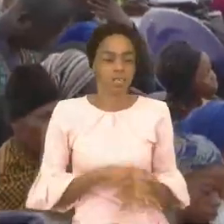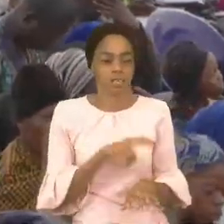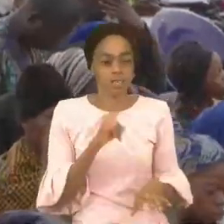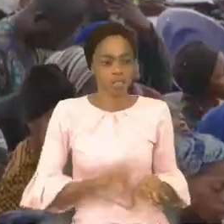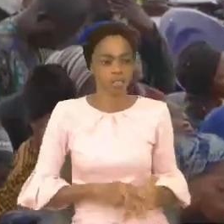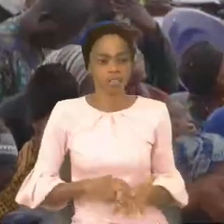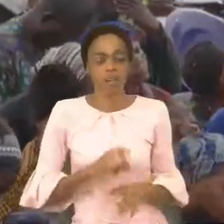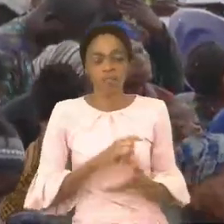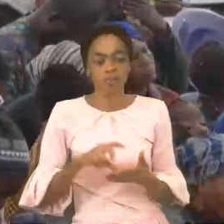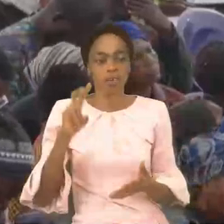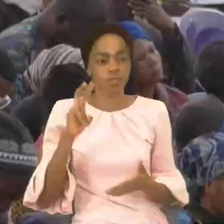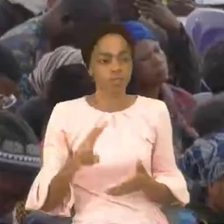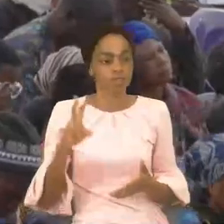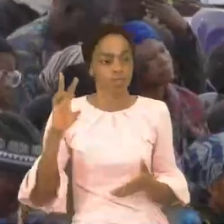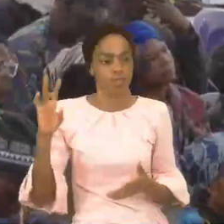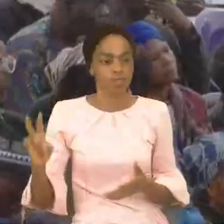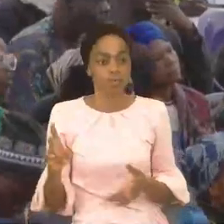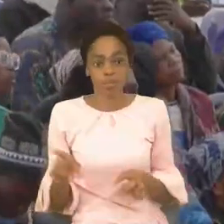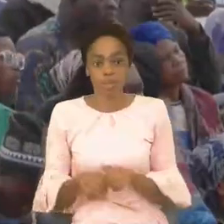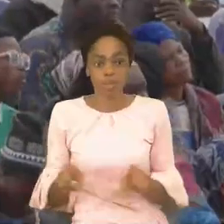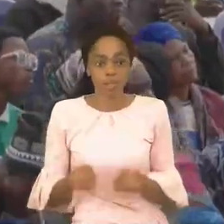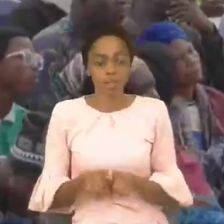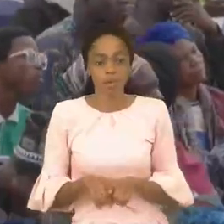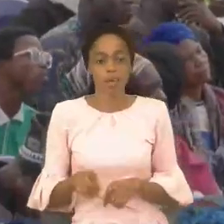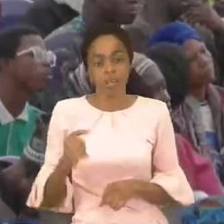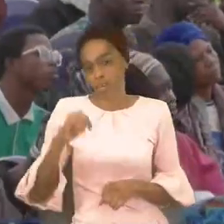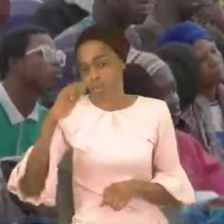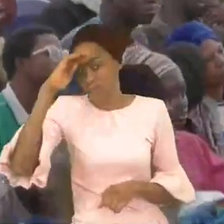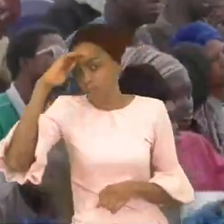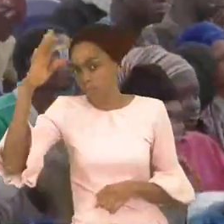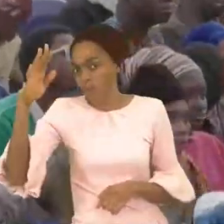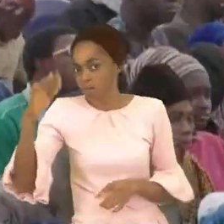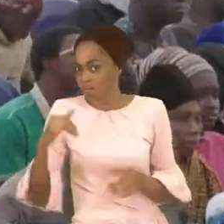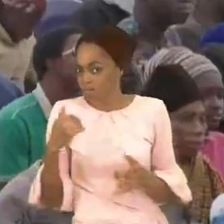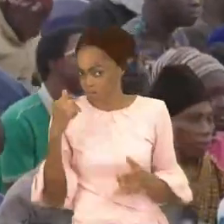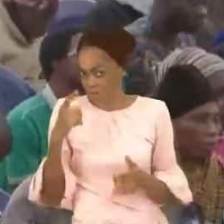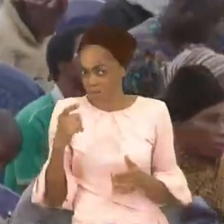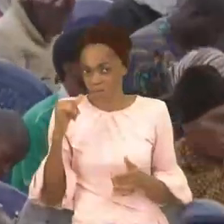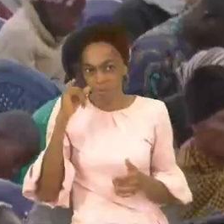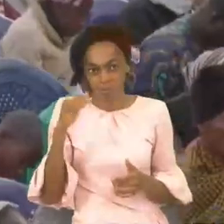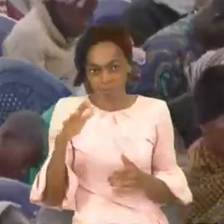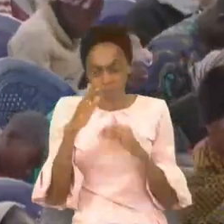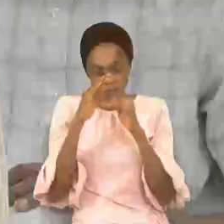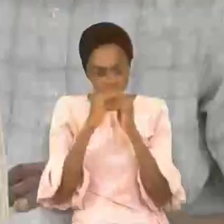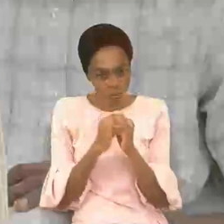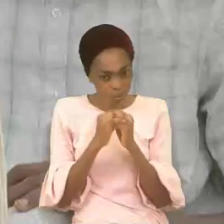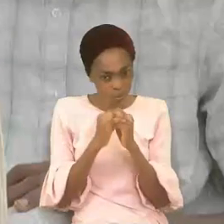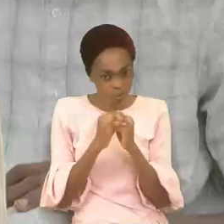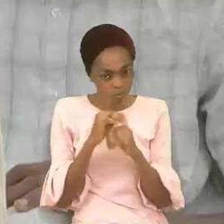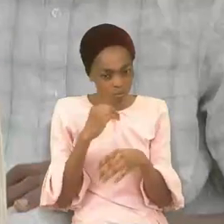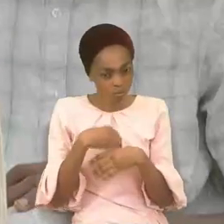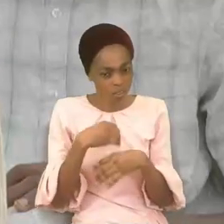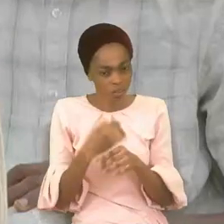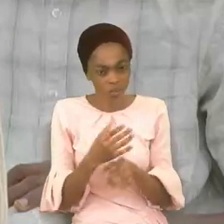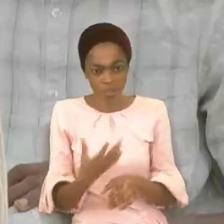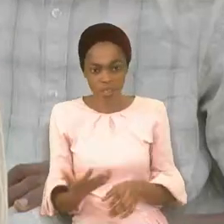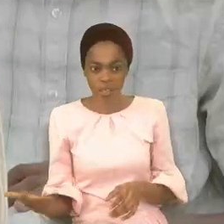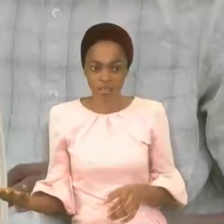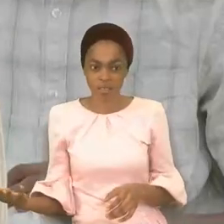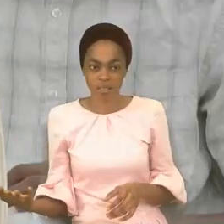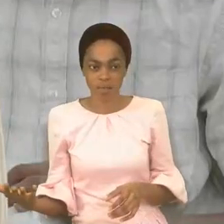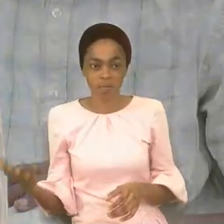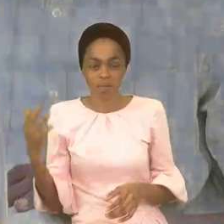Verset 27. Et de même, les hommes abandonnent les femmes, adorent les créatures,